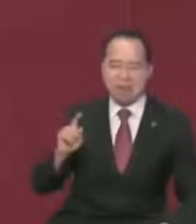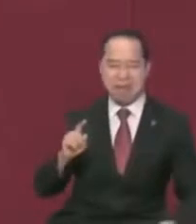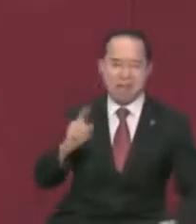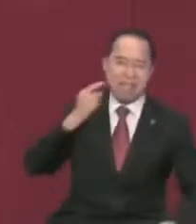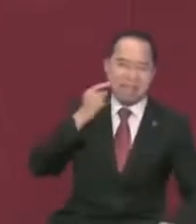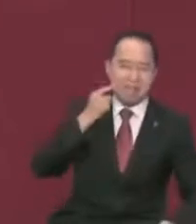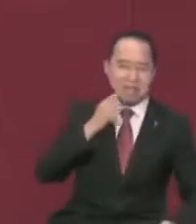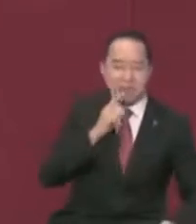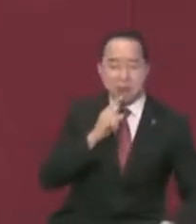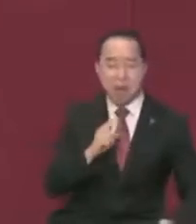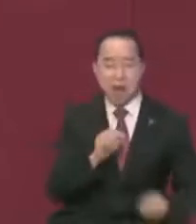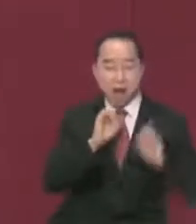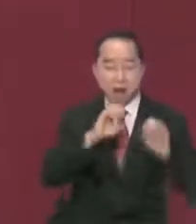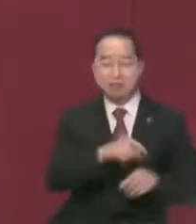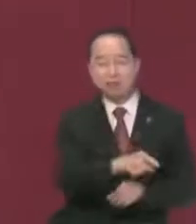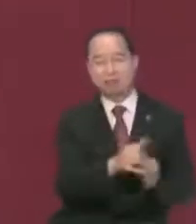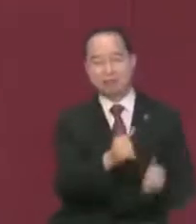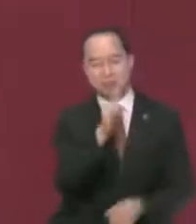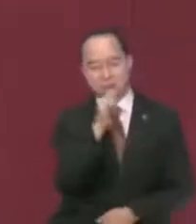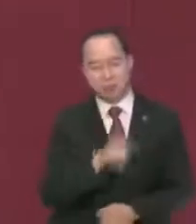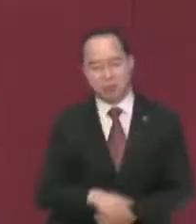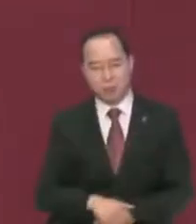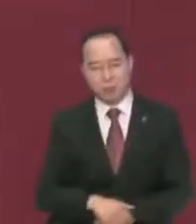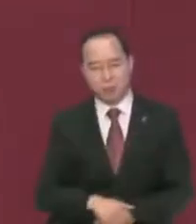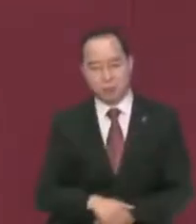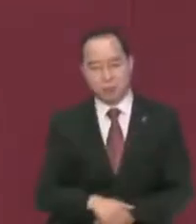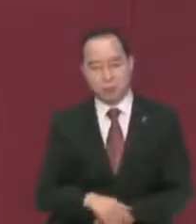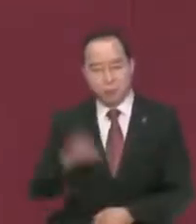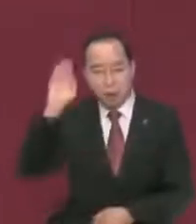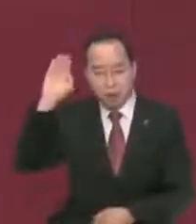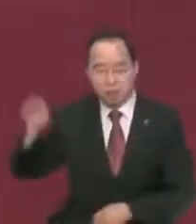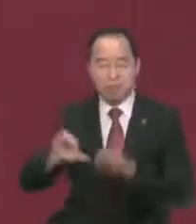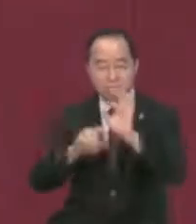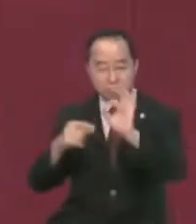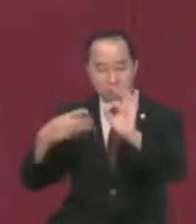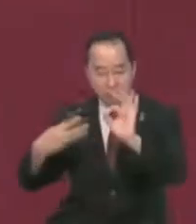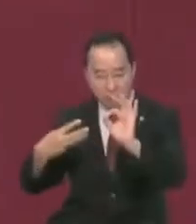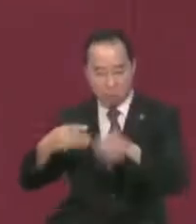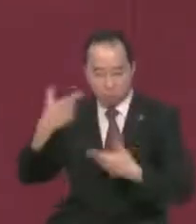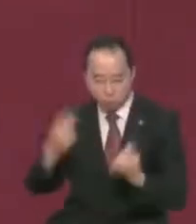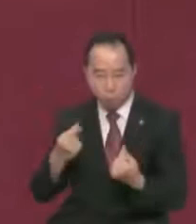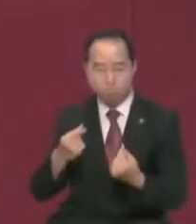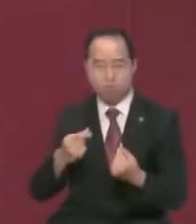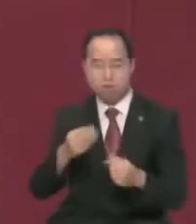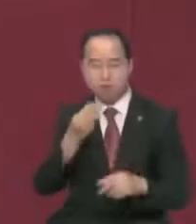광복절에 이어 개천절에도 비슷한 집회를 열려는 세력이 있습니다.